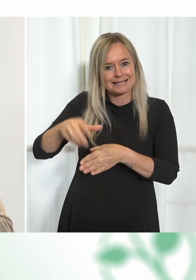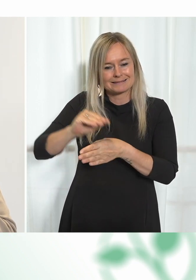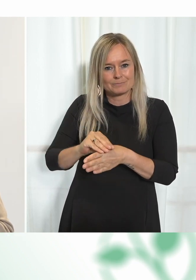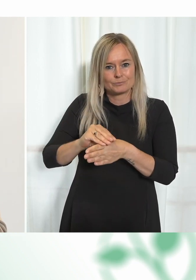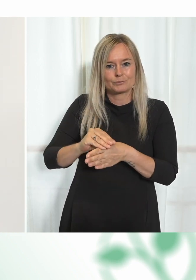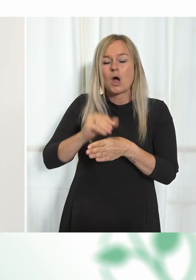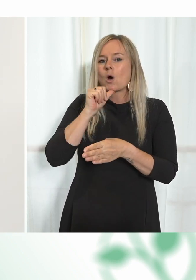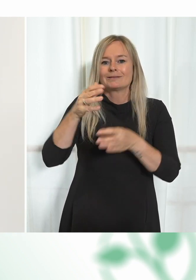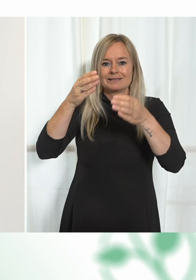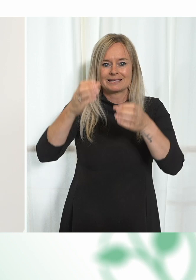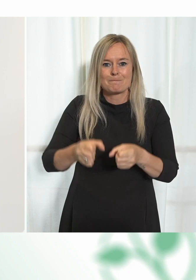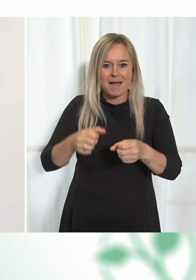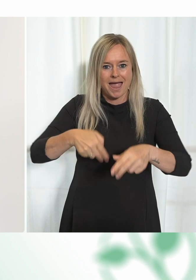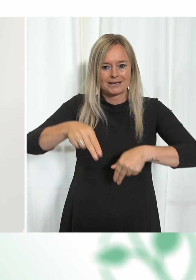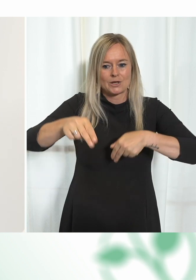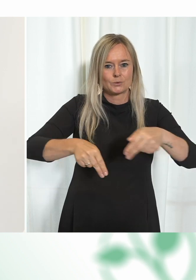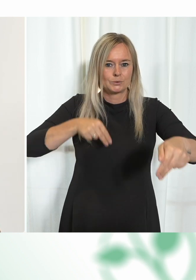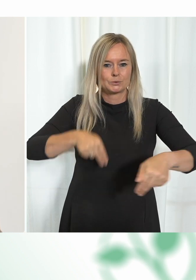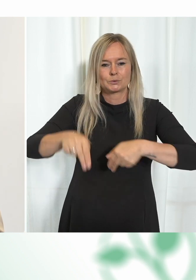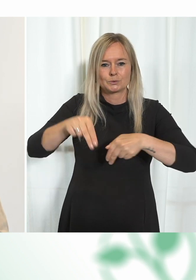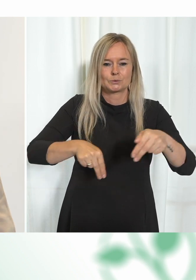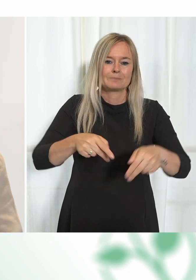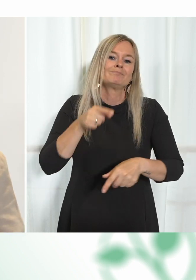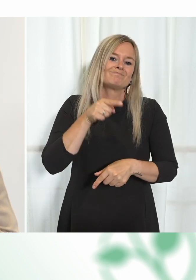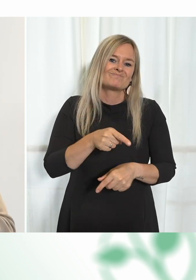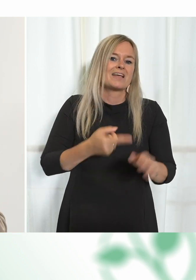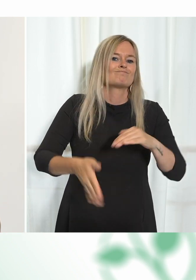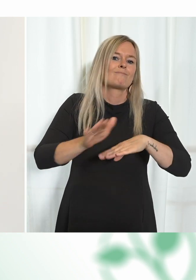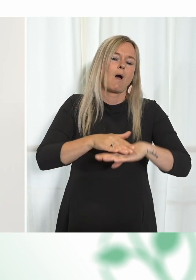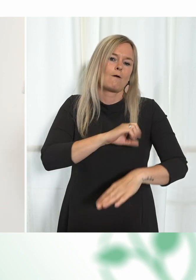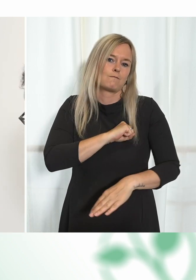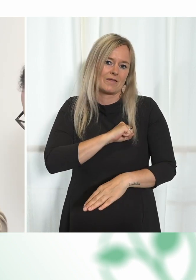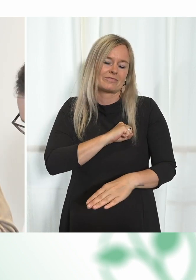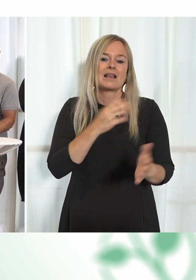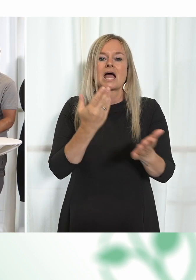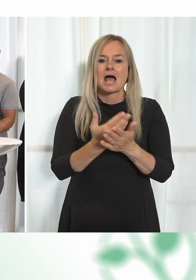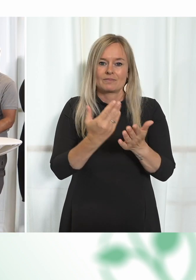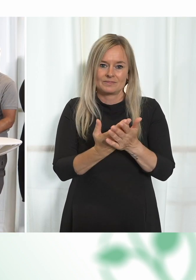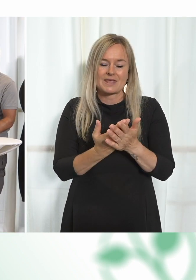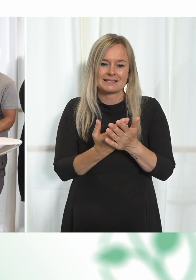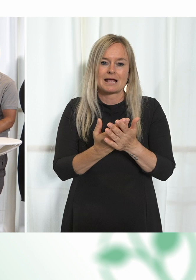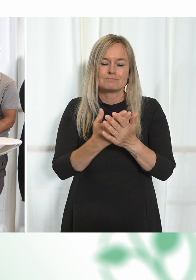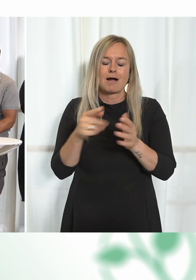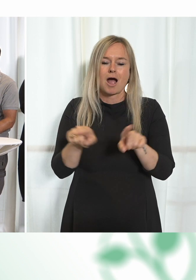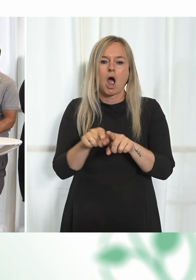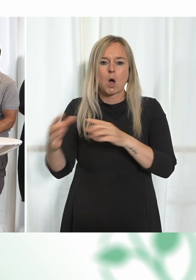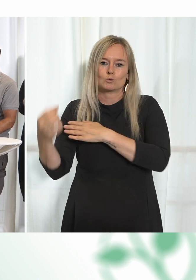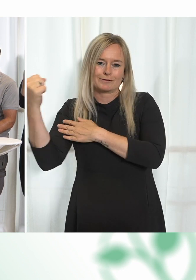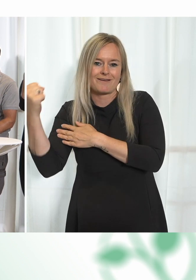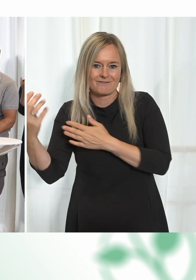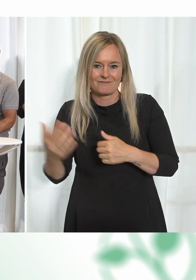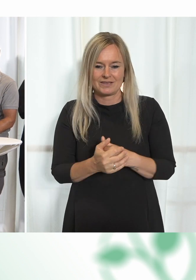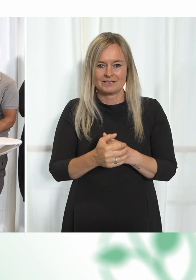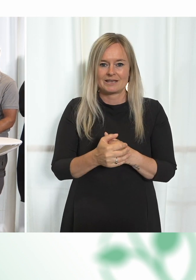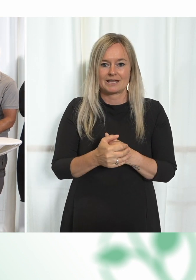geschundenen Beinen. Das ist der wesentliche Vorteil. Und ich glaube, deswegen werden wir auch gewinnen. Und auch ausprobieren, wie gesagt, die Möglichkeit.